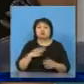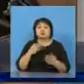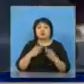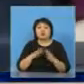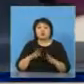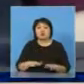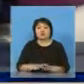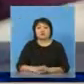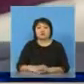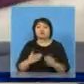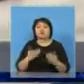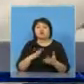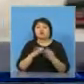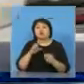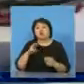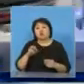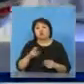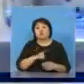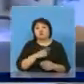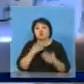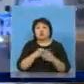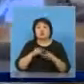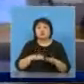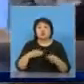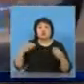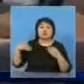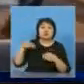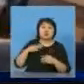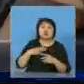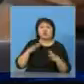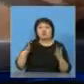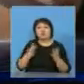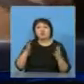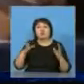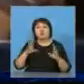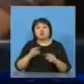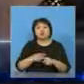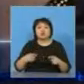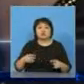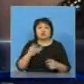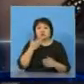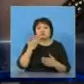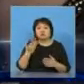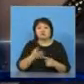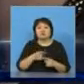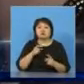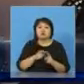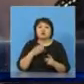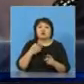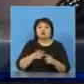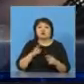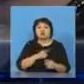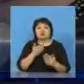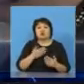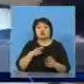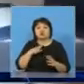дому. Сегодня Сандугаш мастер своего дела, шьет одеяло, курпе, подушки и многое другое в национальном стиле. По ее словам, это ремесло